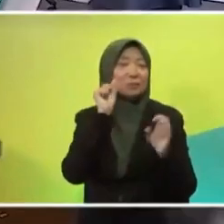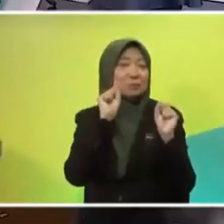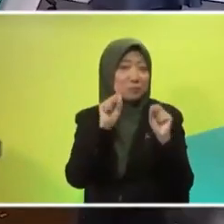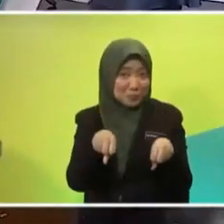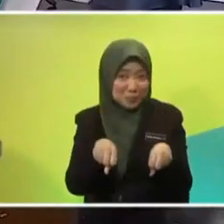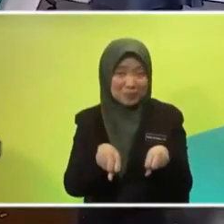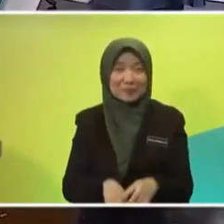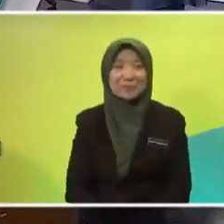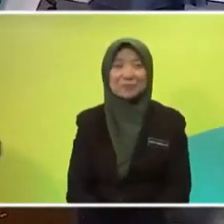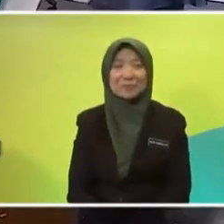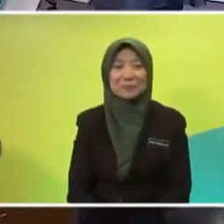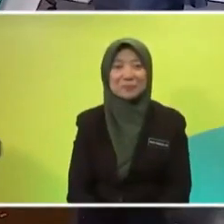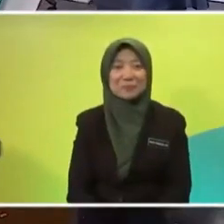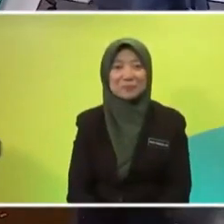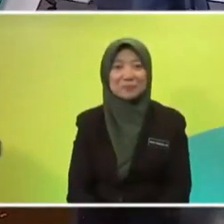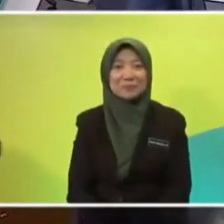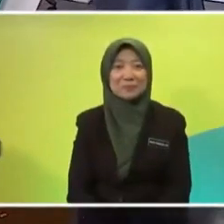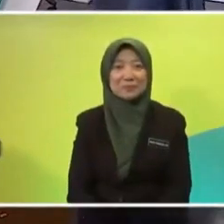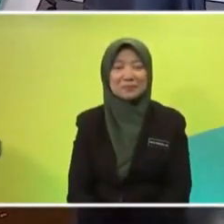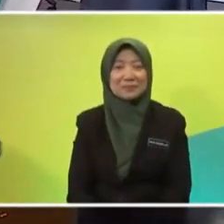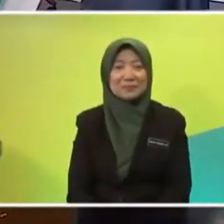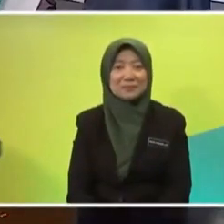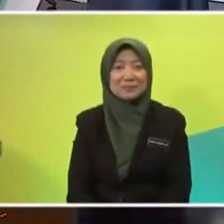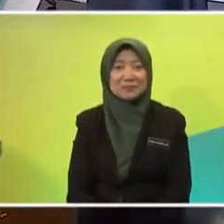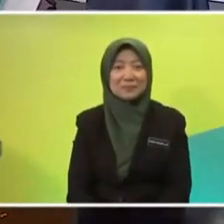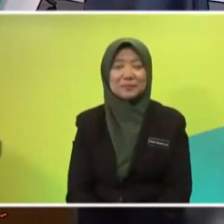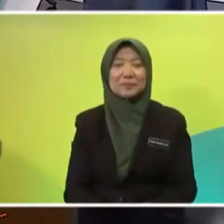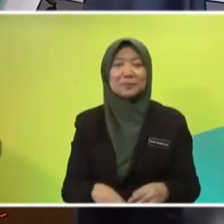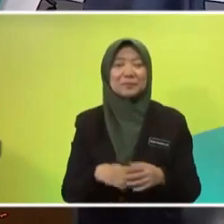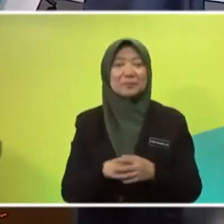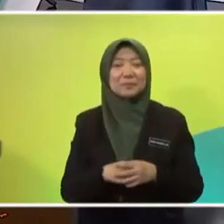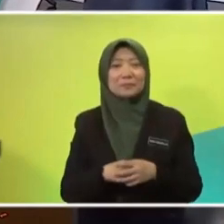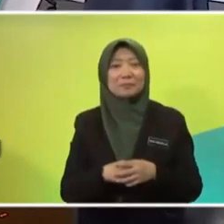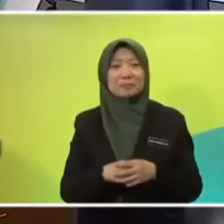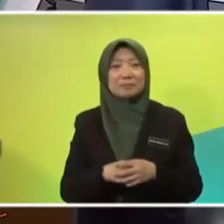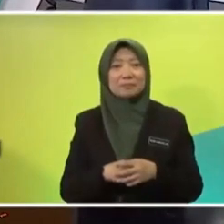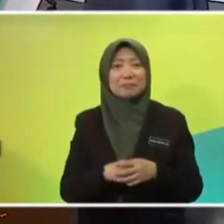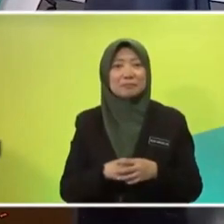boleh sangat cikgu. Okey. Kita dengarkan adik-adik.